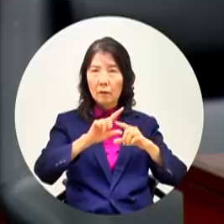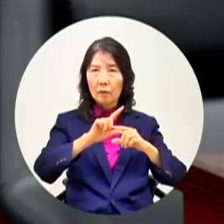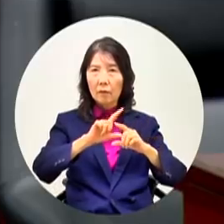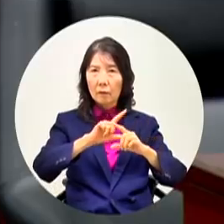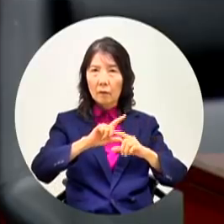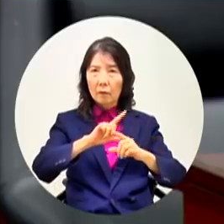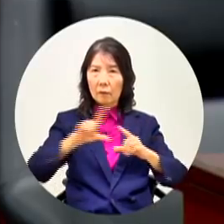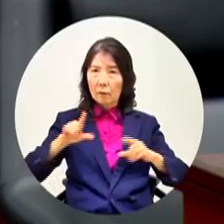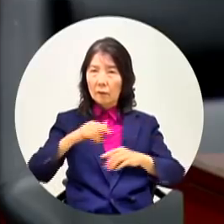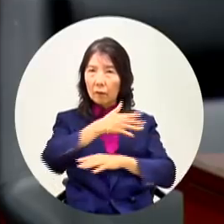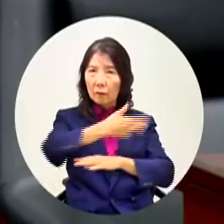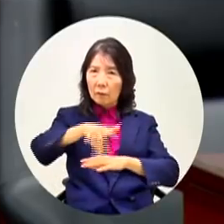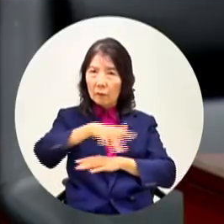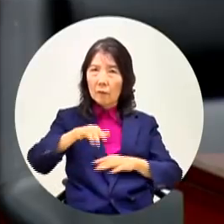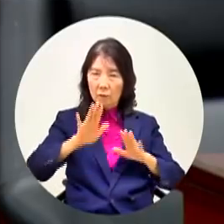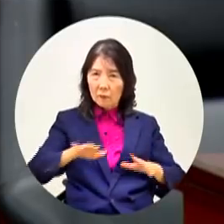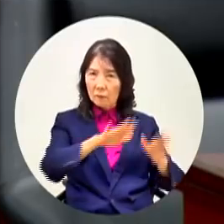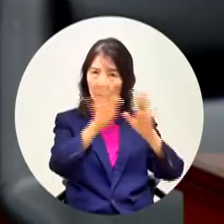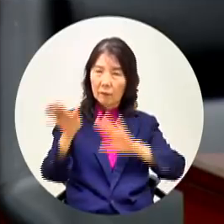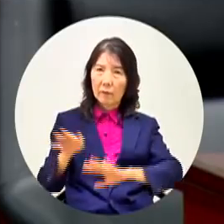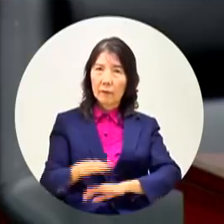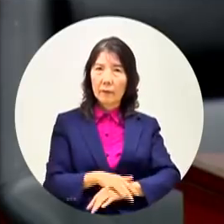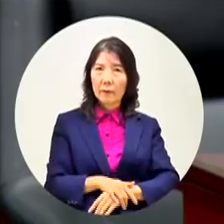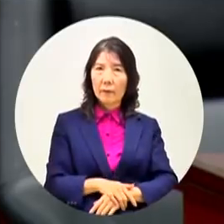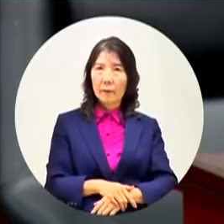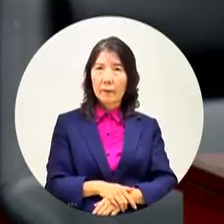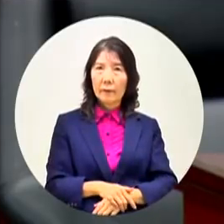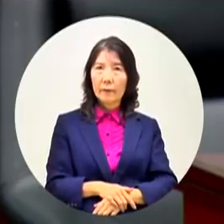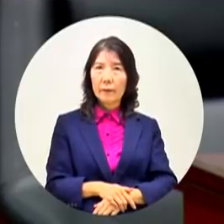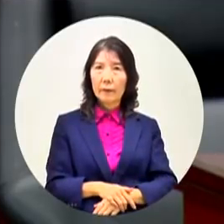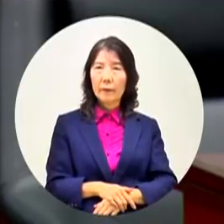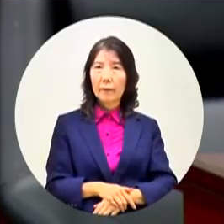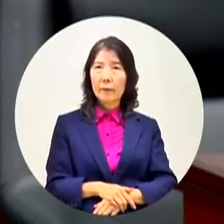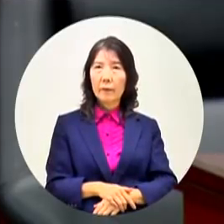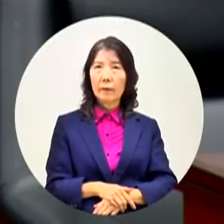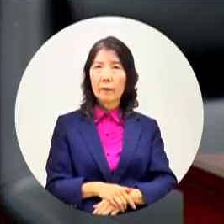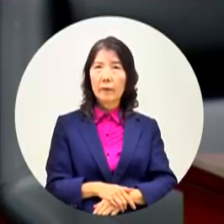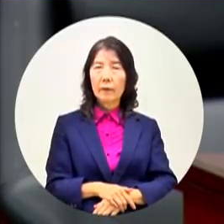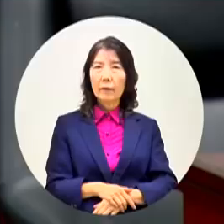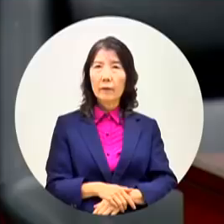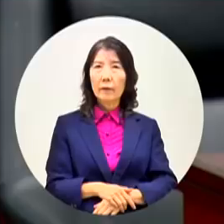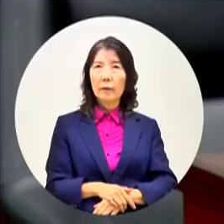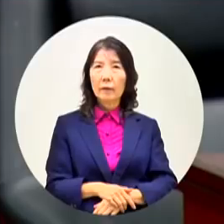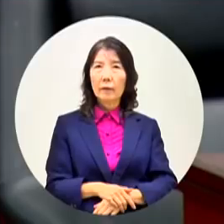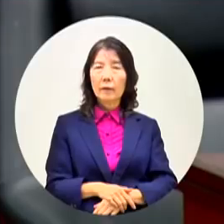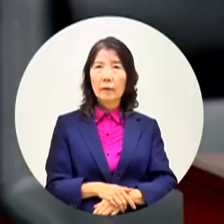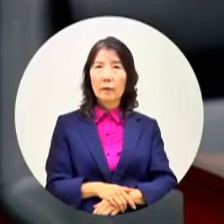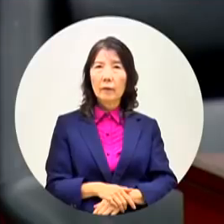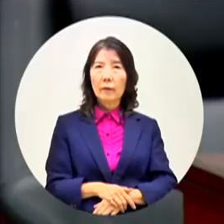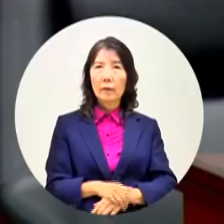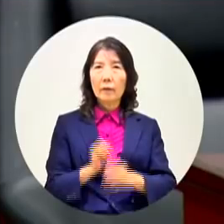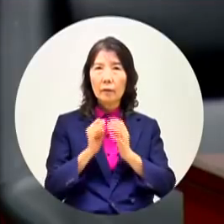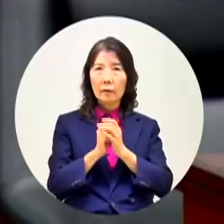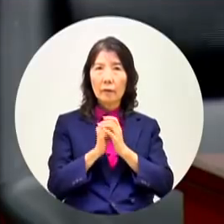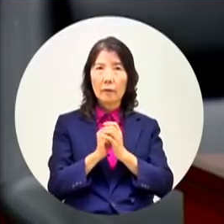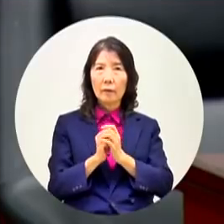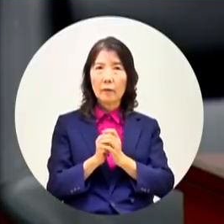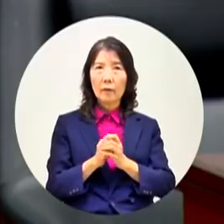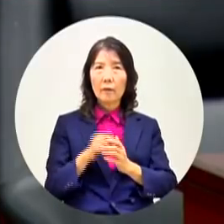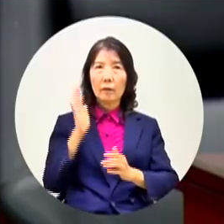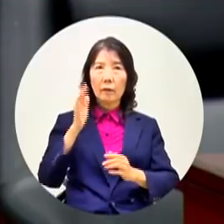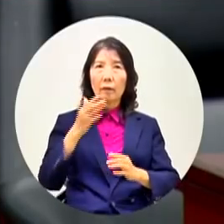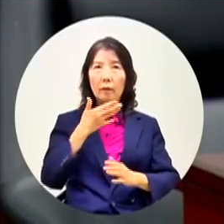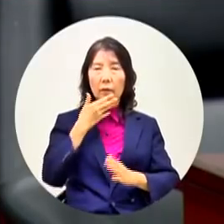这目前的情况。就是讲， 我拜托啊，咱的水利局